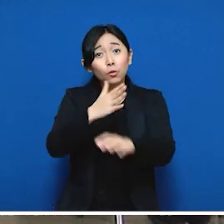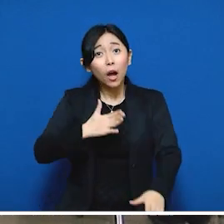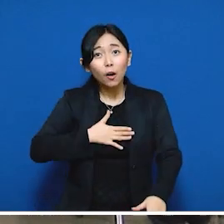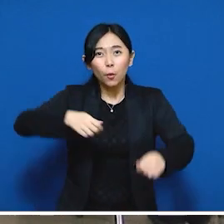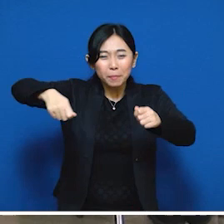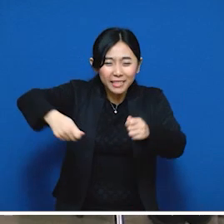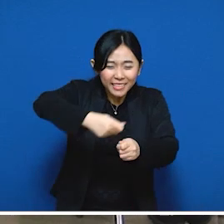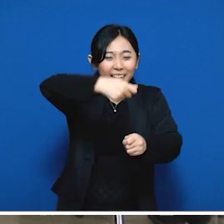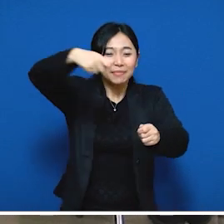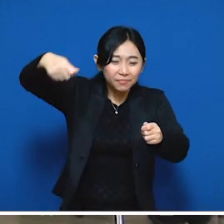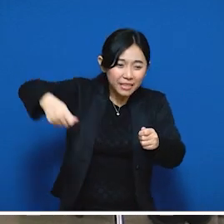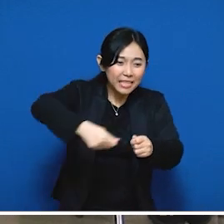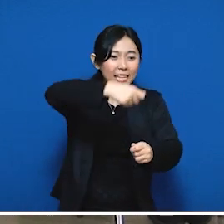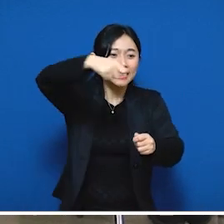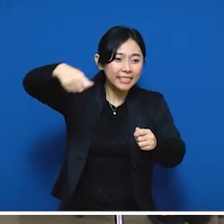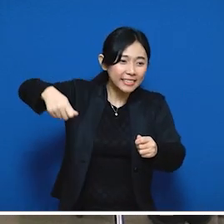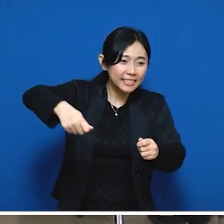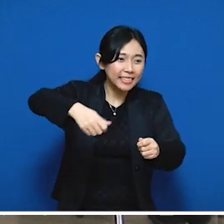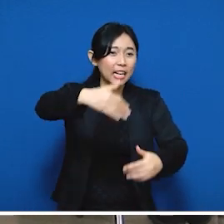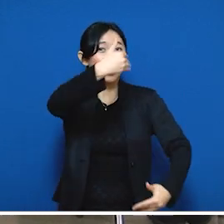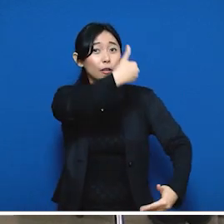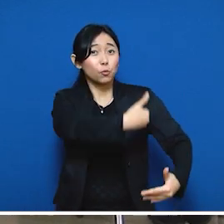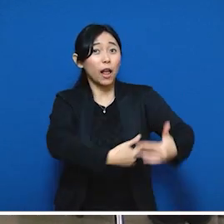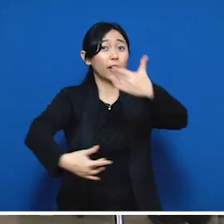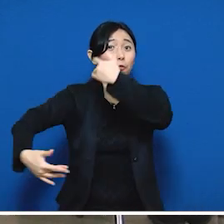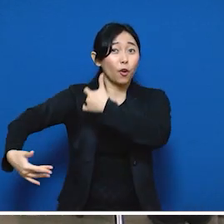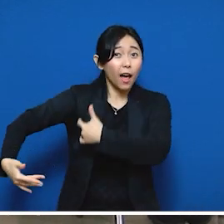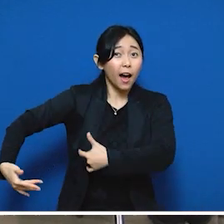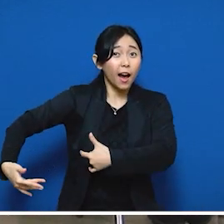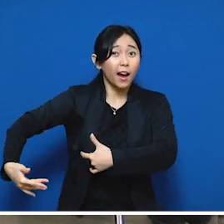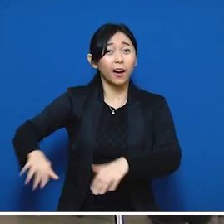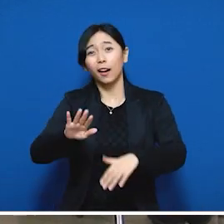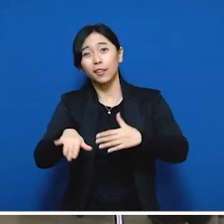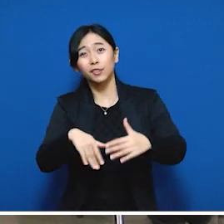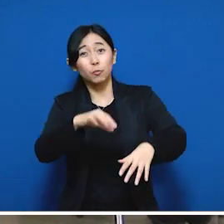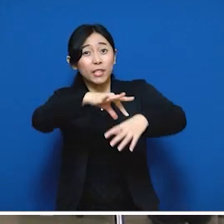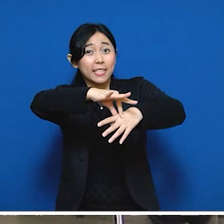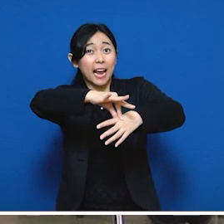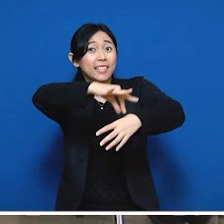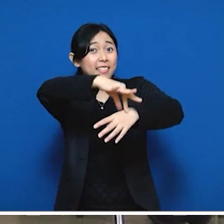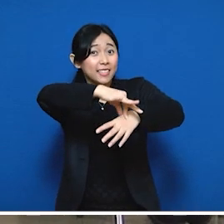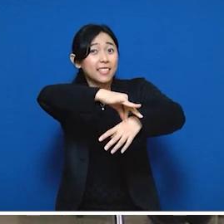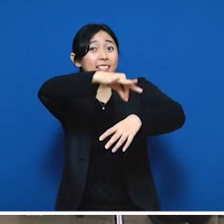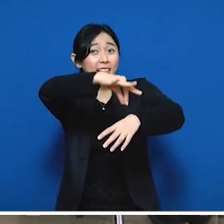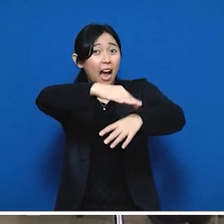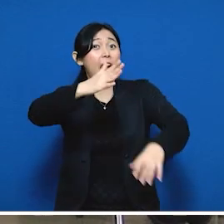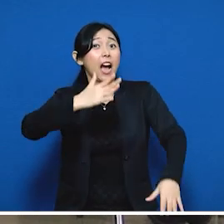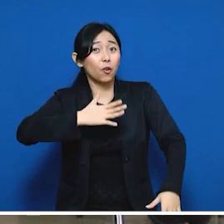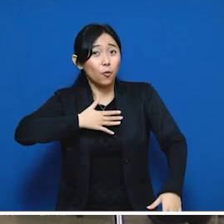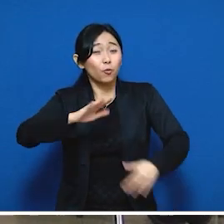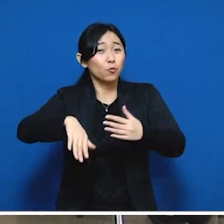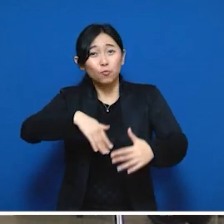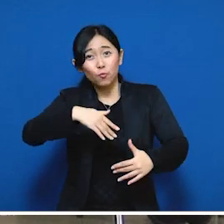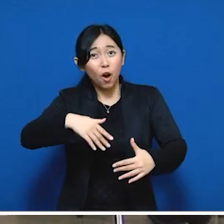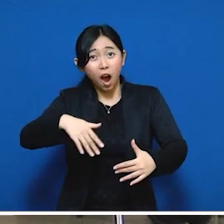menjalin tulang-tulang, Engkau menjalin otot-otot, Engkau menjalin